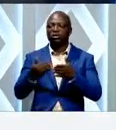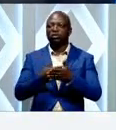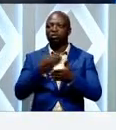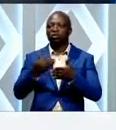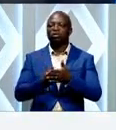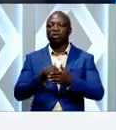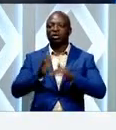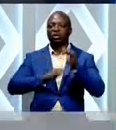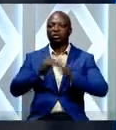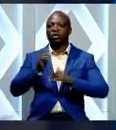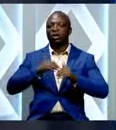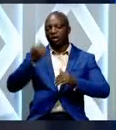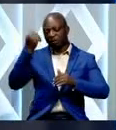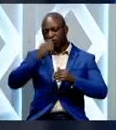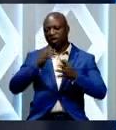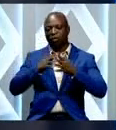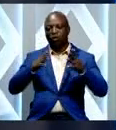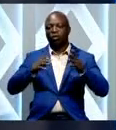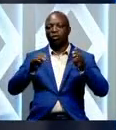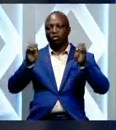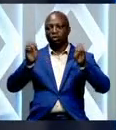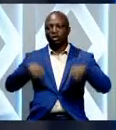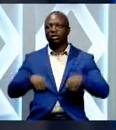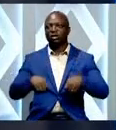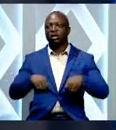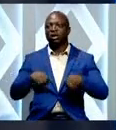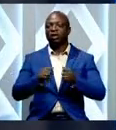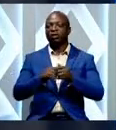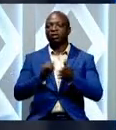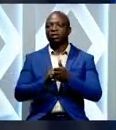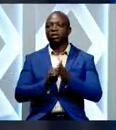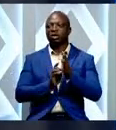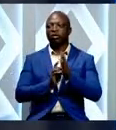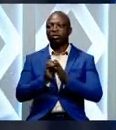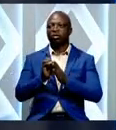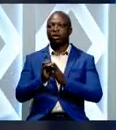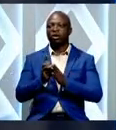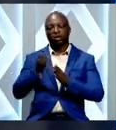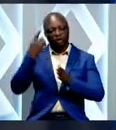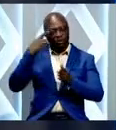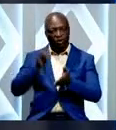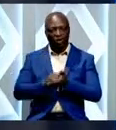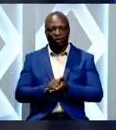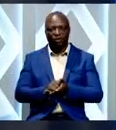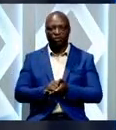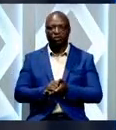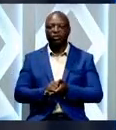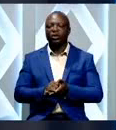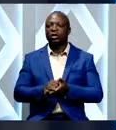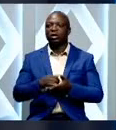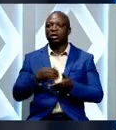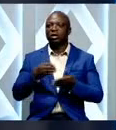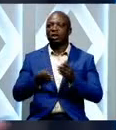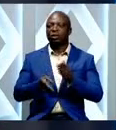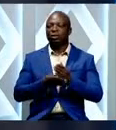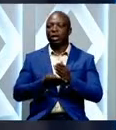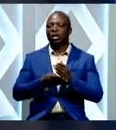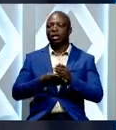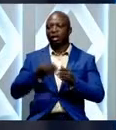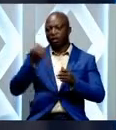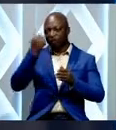d'un énorme potentiel en matière d'énergie renouvelable. C'est pourquoi la Banque africaine de développement et ses